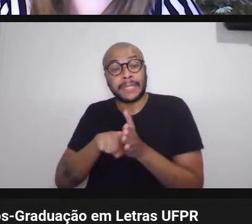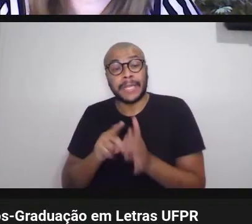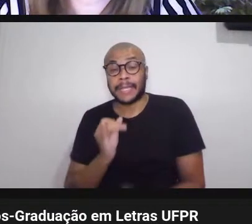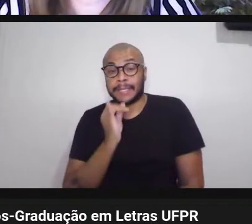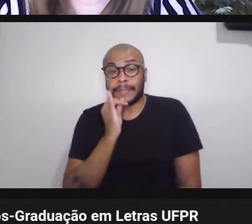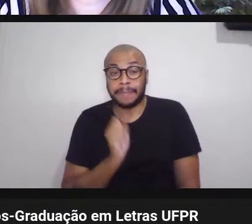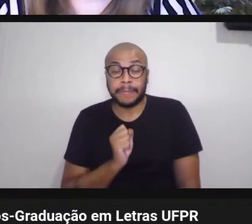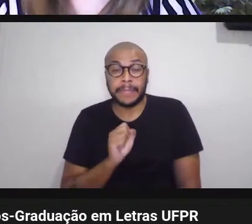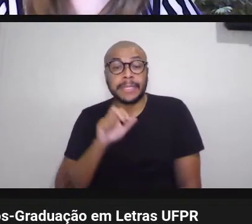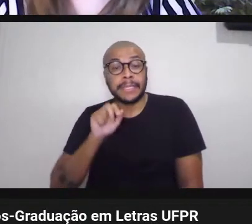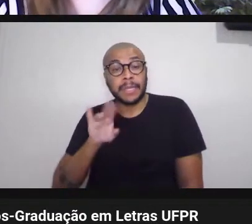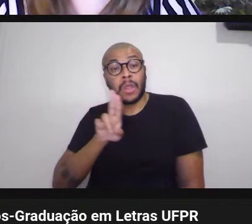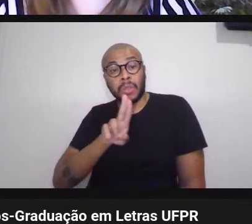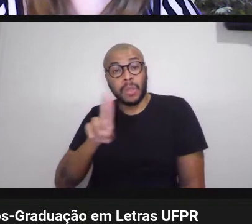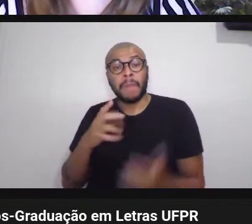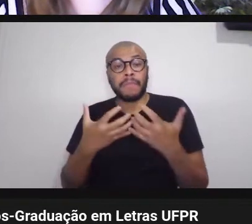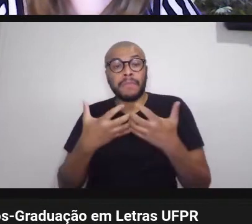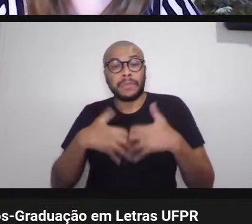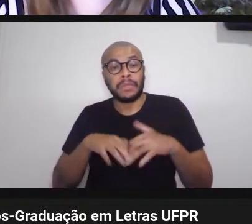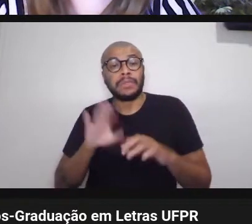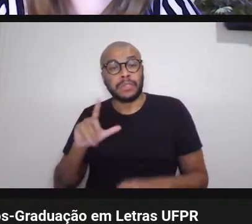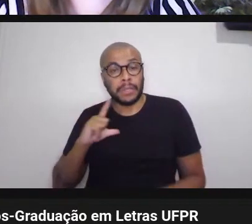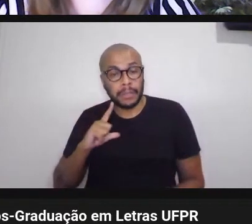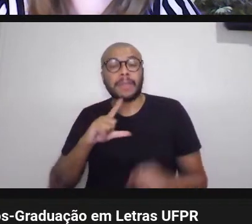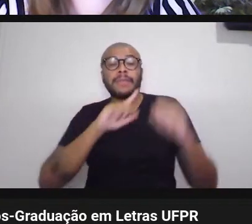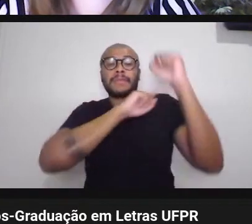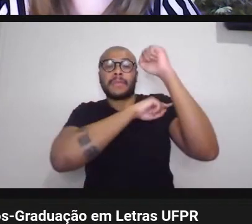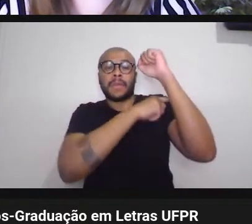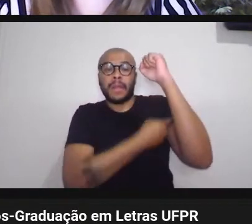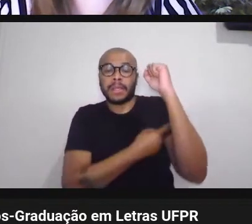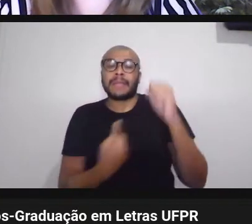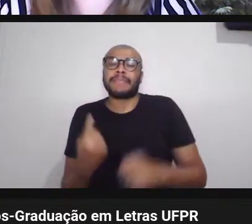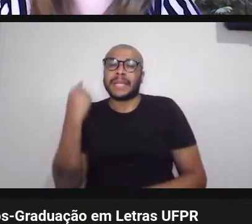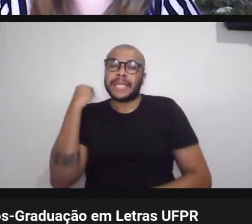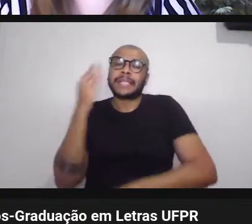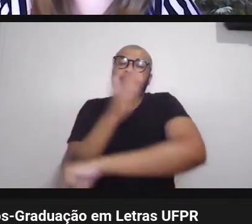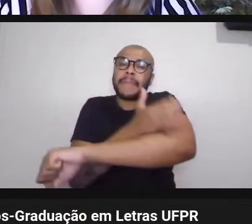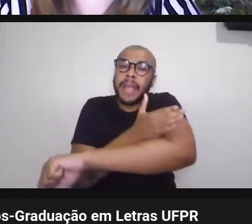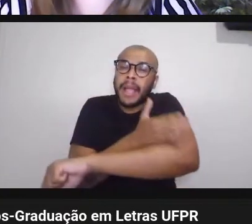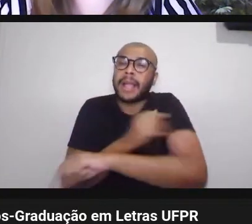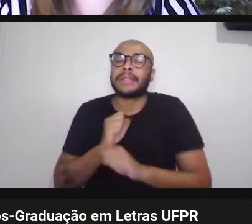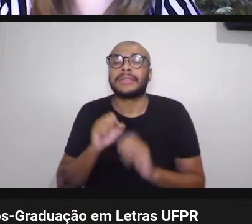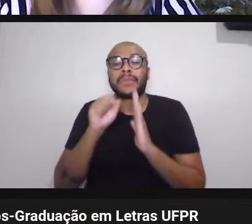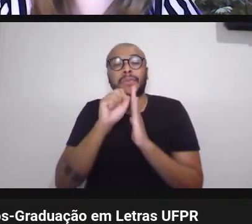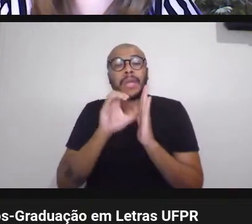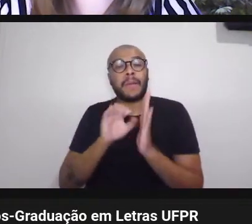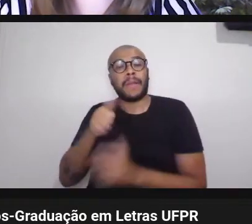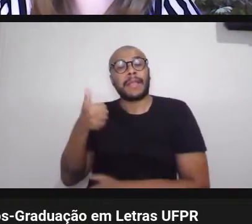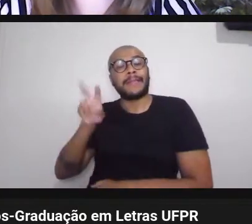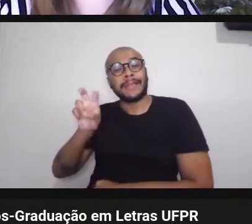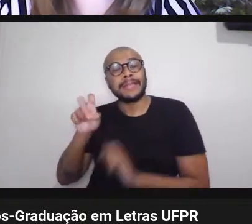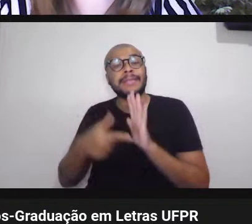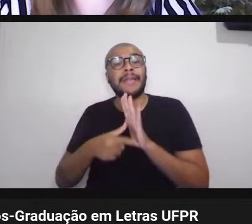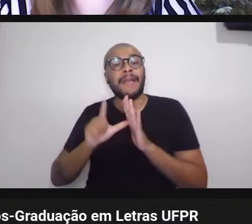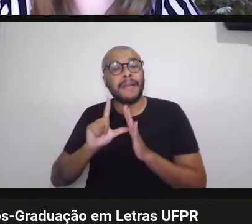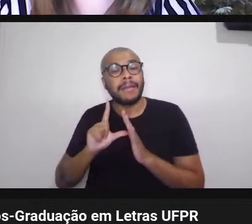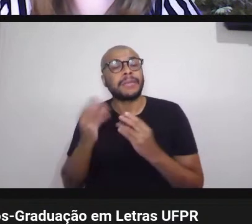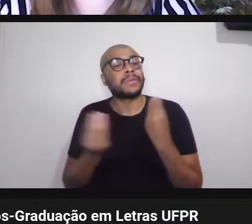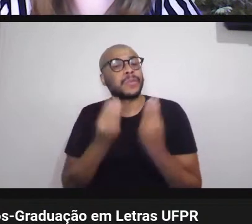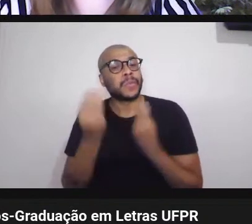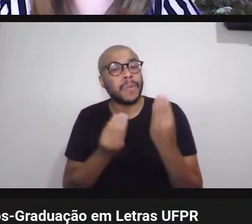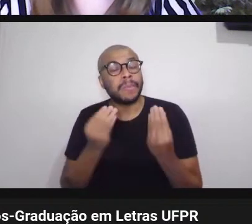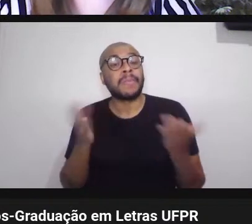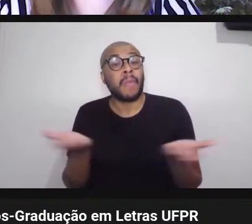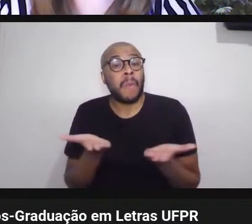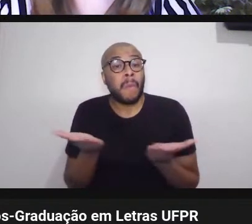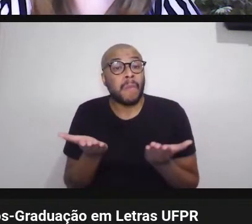se esse nome já funcionava no polonês médio, se ele já existia no século XV, se ele existia antes do século XV e,